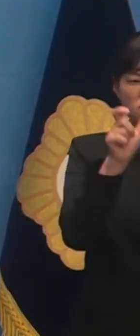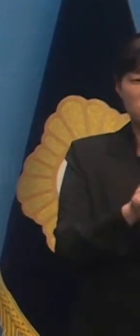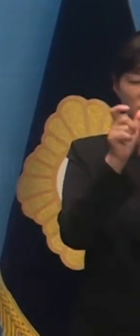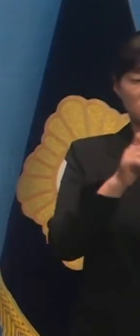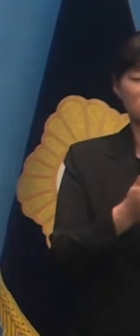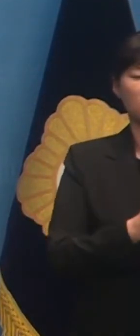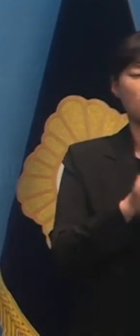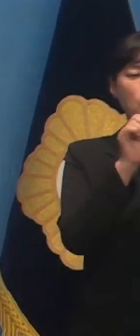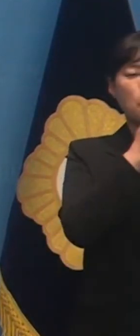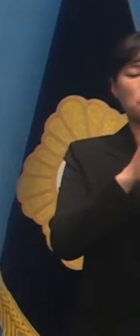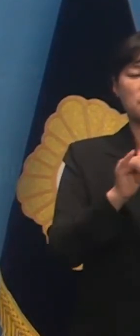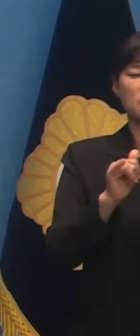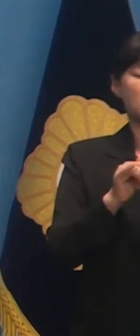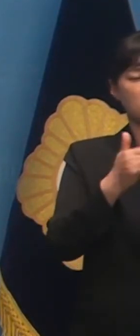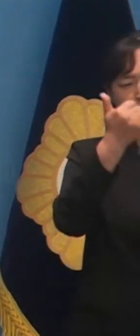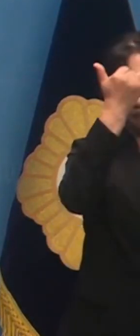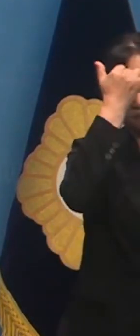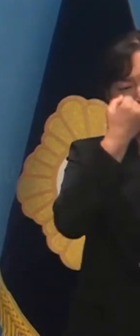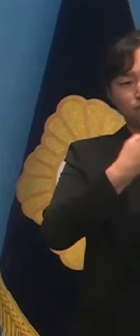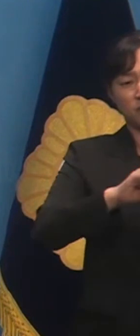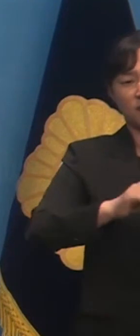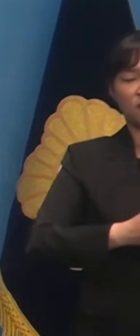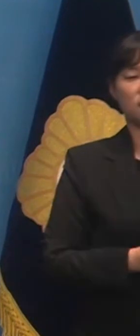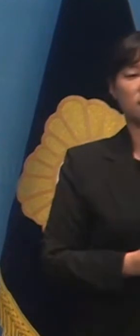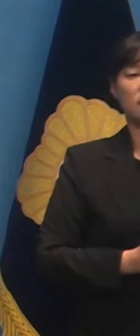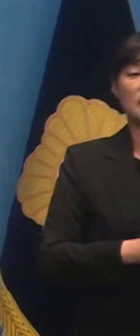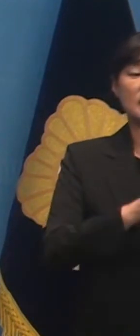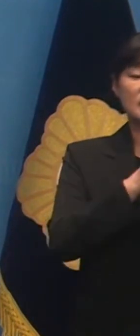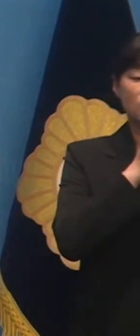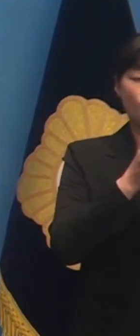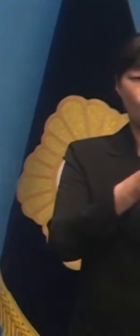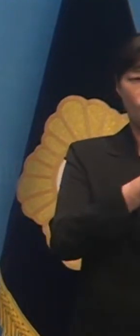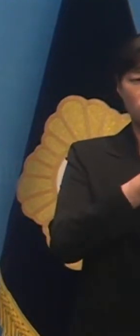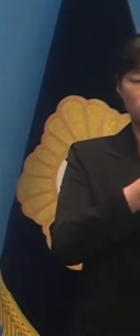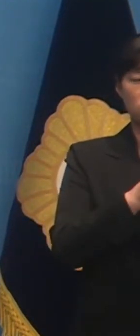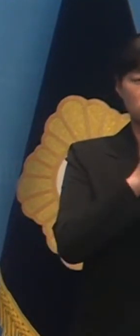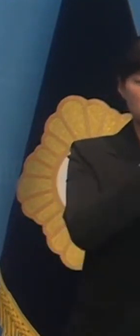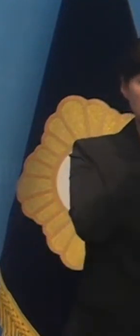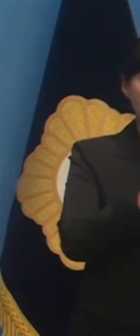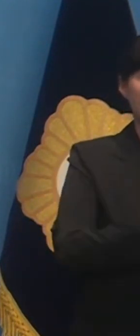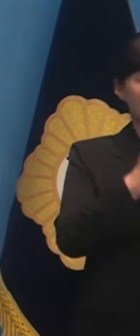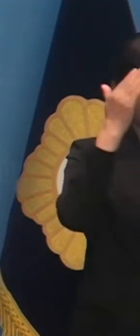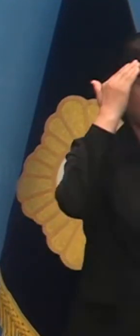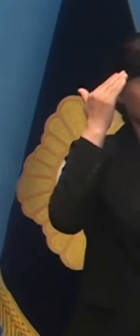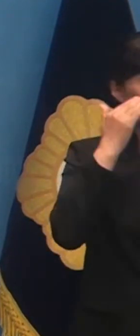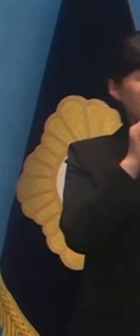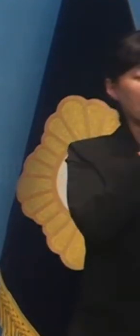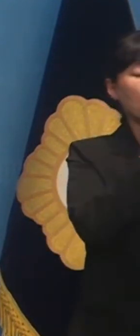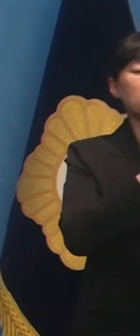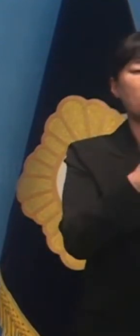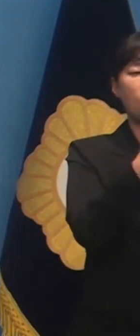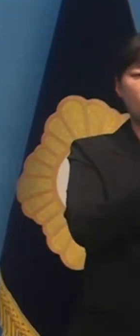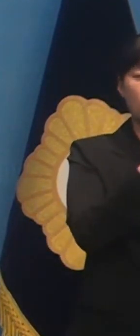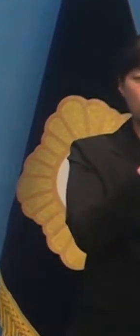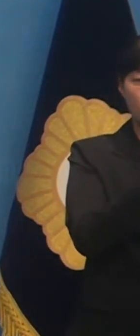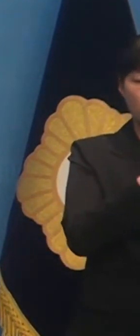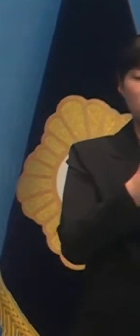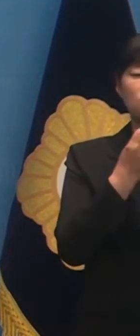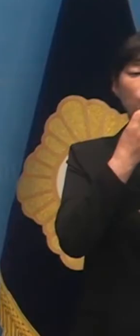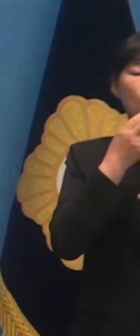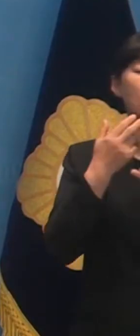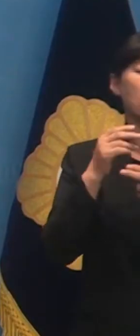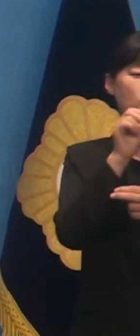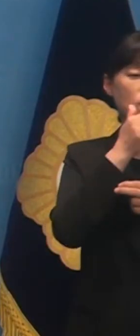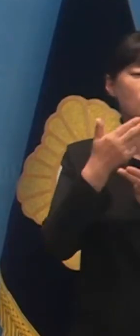변호사로서의 윤리마저 저버린 행동입니다. 실제로 관련 진정이 대한변호사협회와 서울변호사회에 접수된